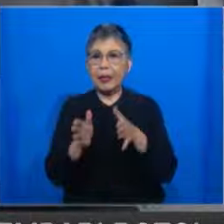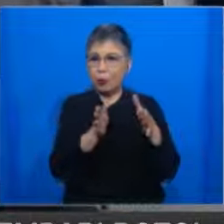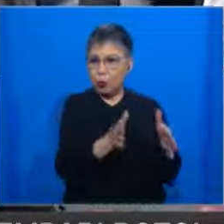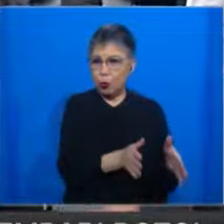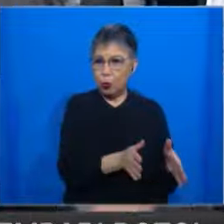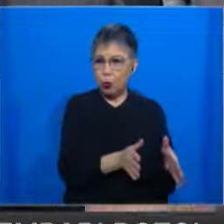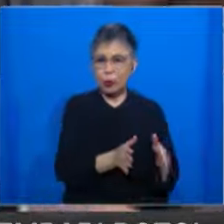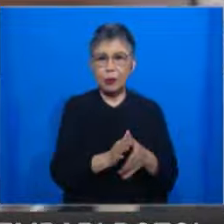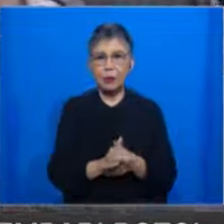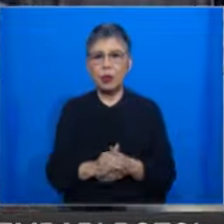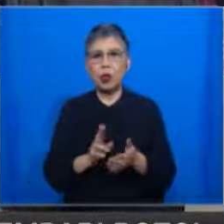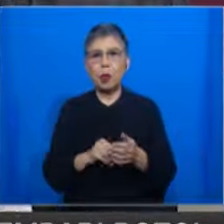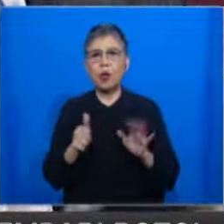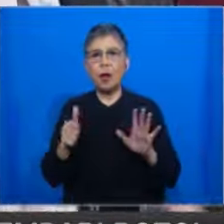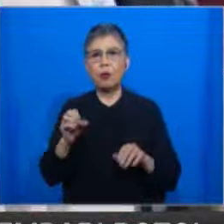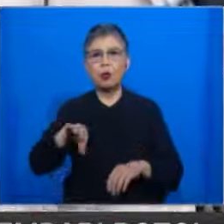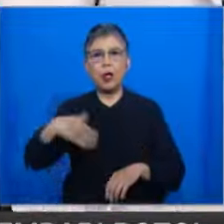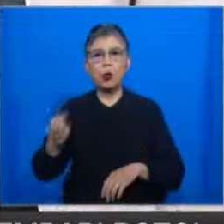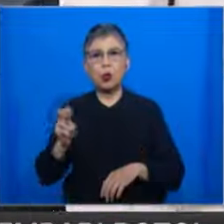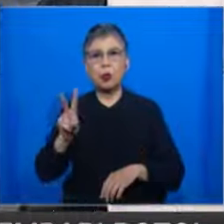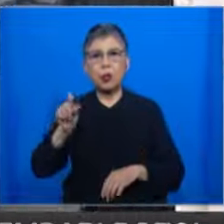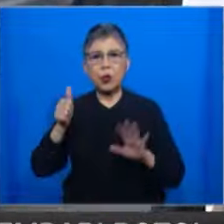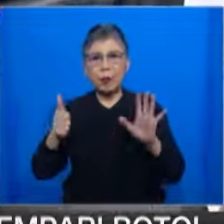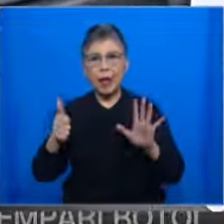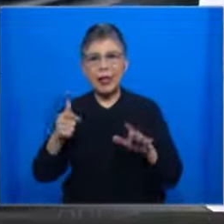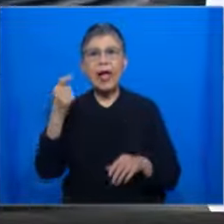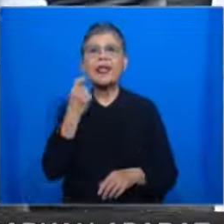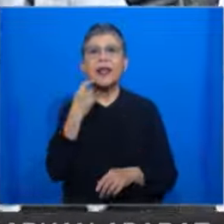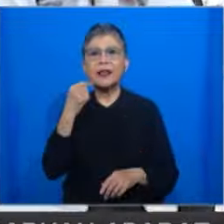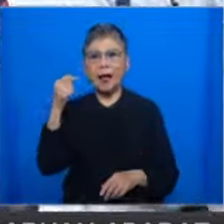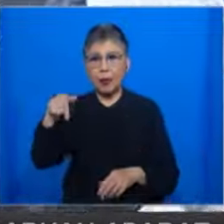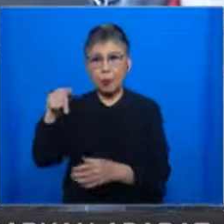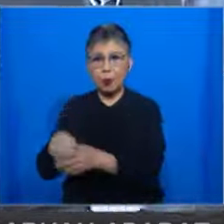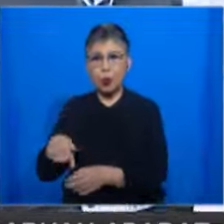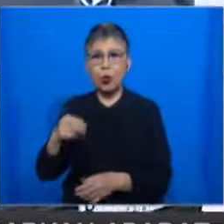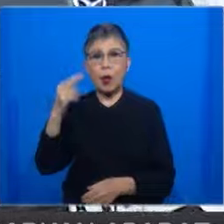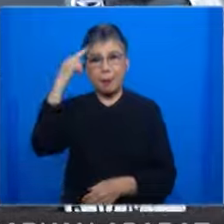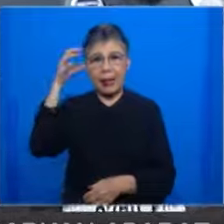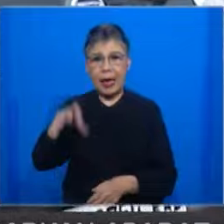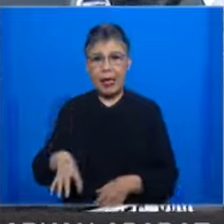revisi Undang-Undang Nomor 10 Tahun 2016 tentang Pilkada ini batal